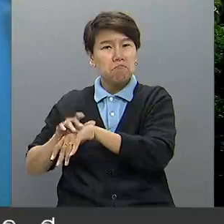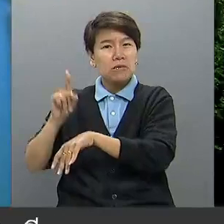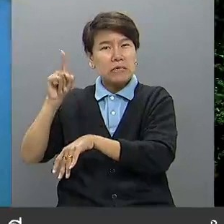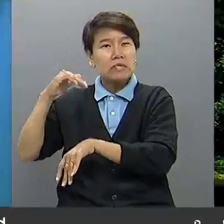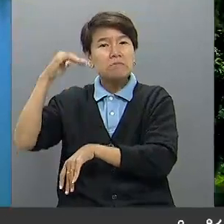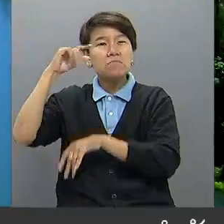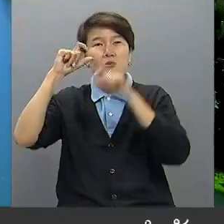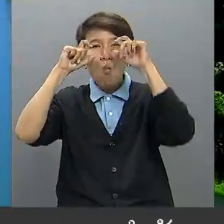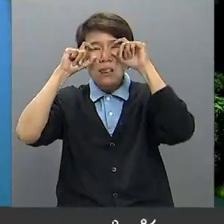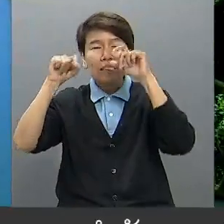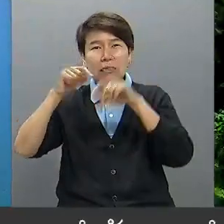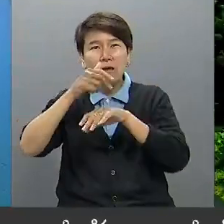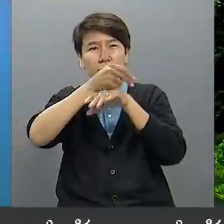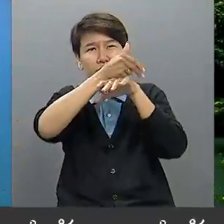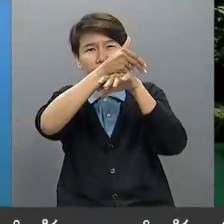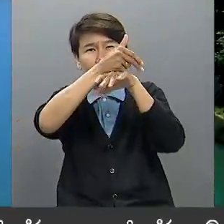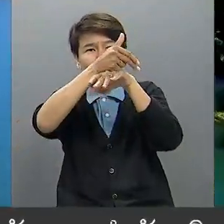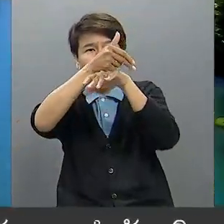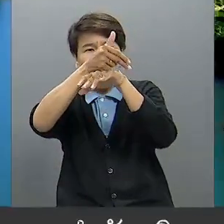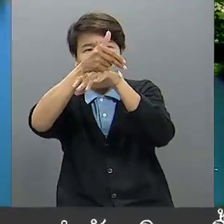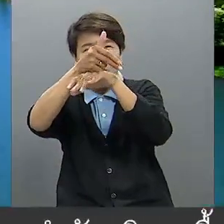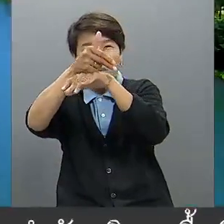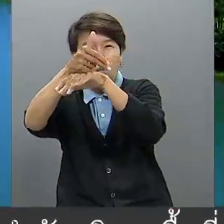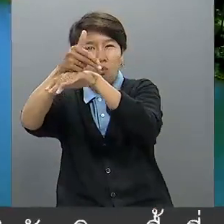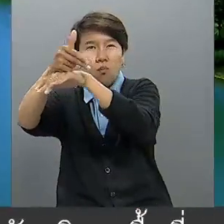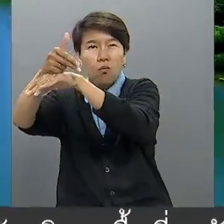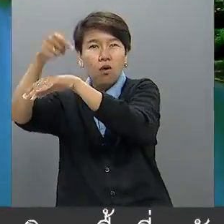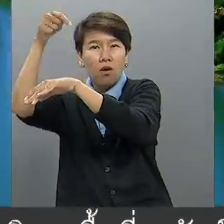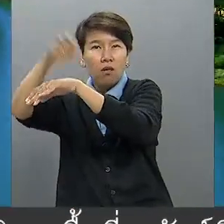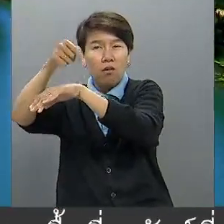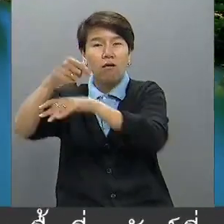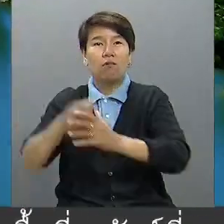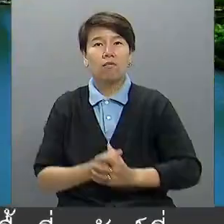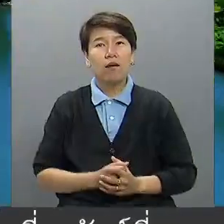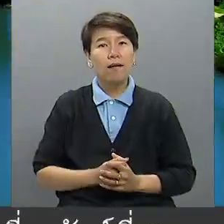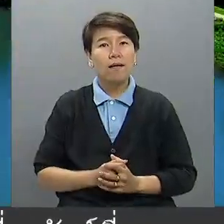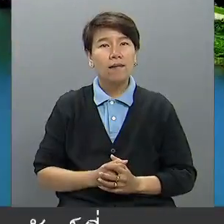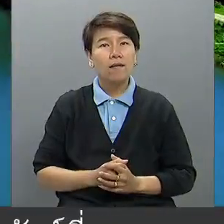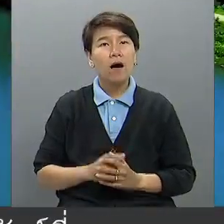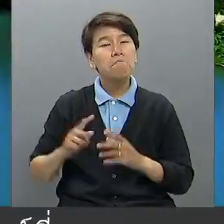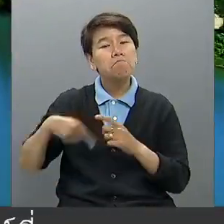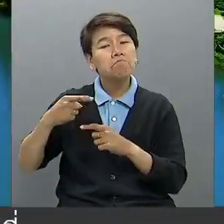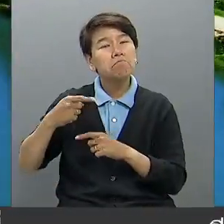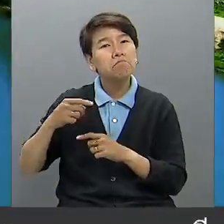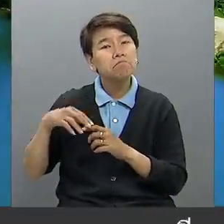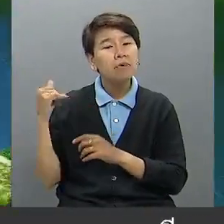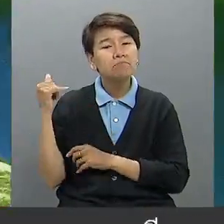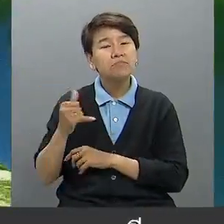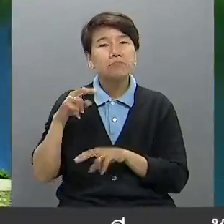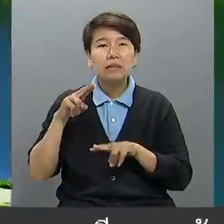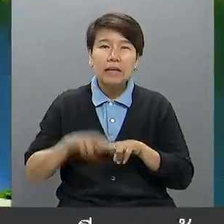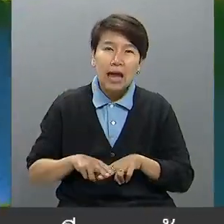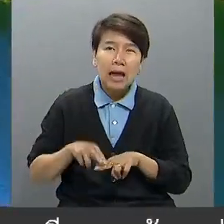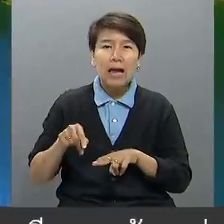จริงเนี่ยน่าจะสุดยอดมากเลยนะครับเขาบอกเลยเหมาะเลยนะน้องปร่างถ้าจะไปนั่งชิลเฉยๆน ั ่งพักผ่อนตั้งแคม